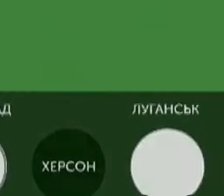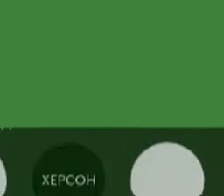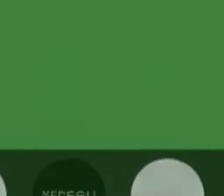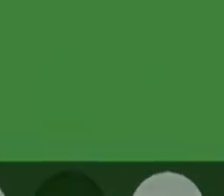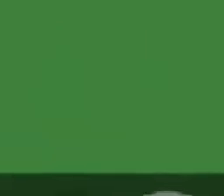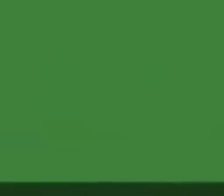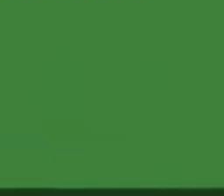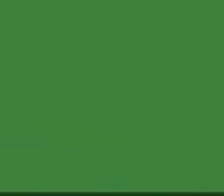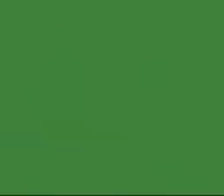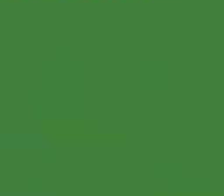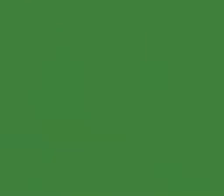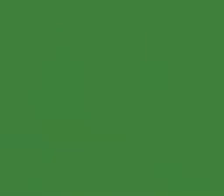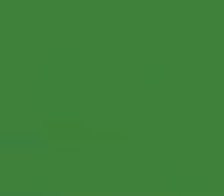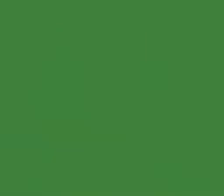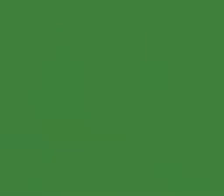Музика